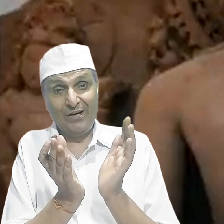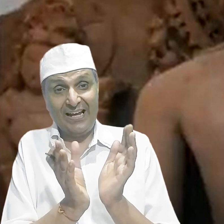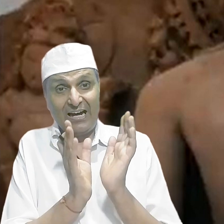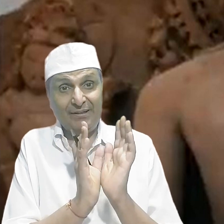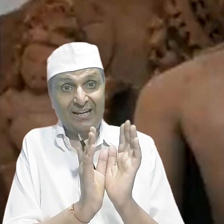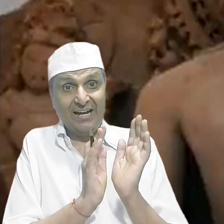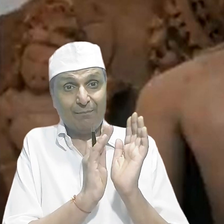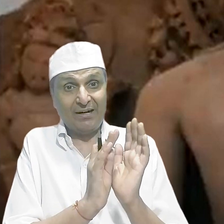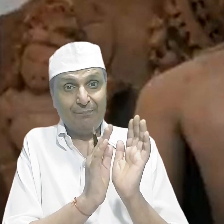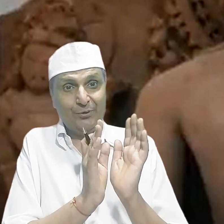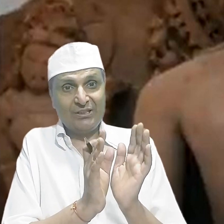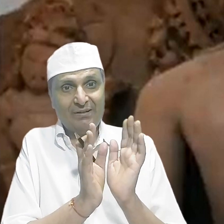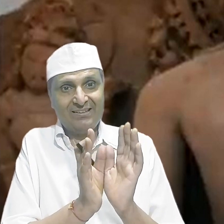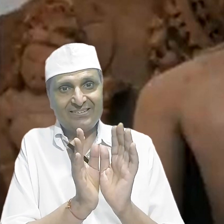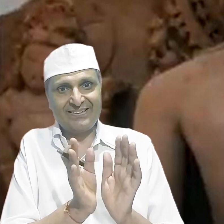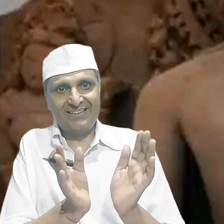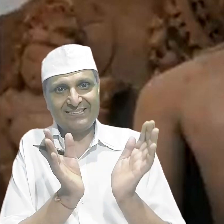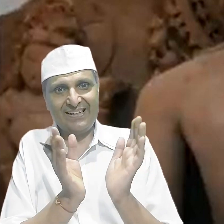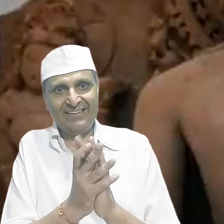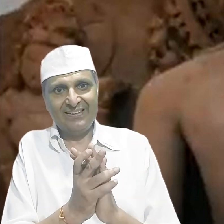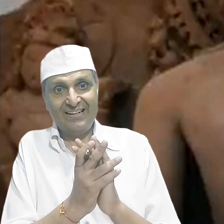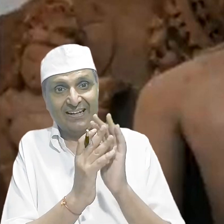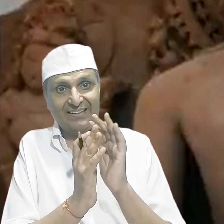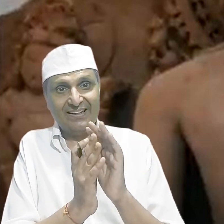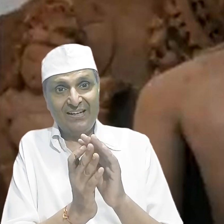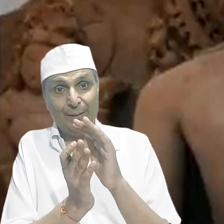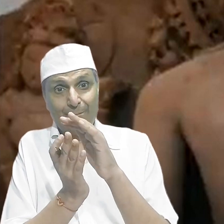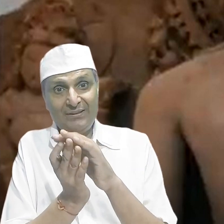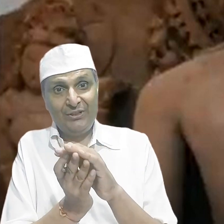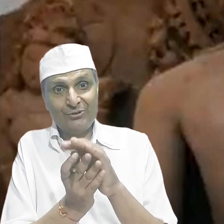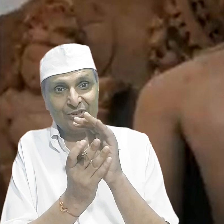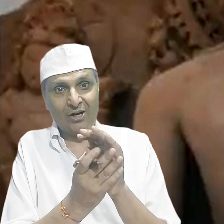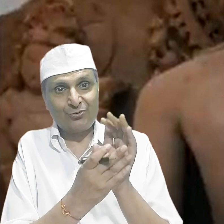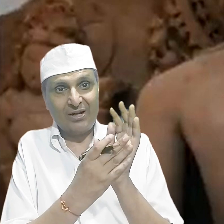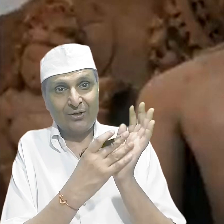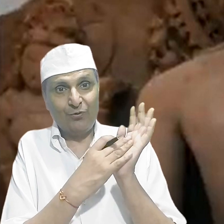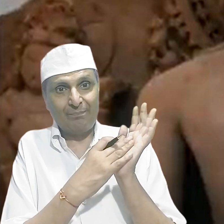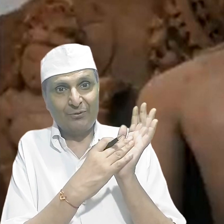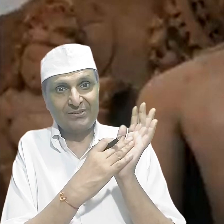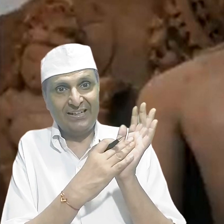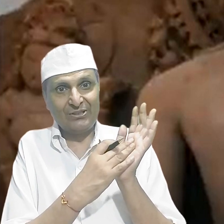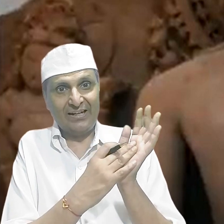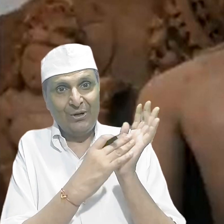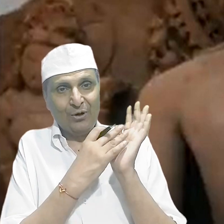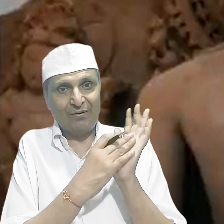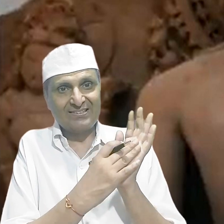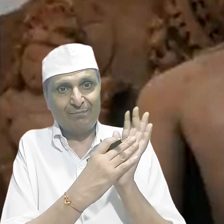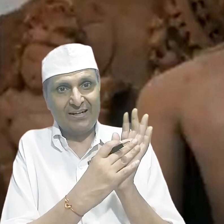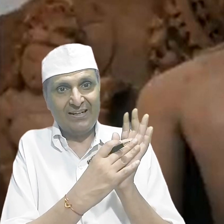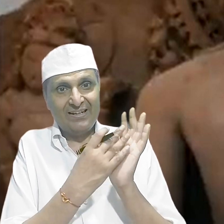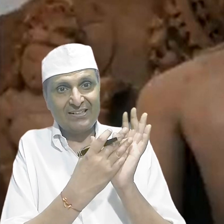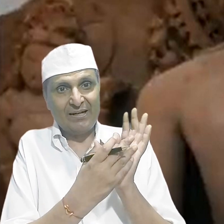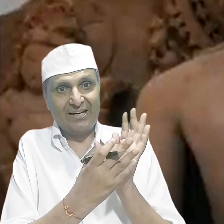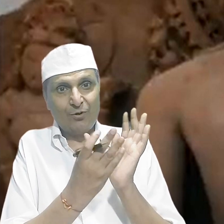कि यह हमारे YouTube चैनल को सबस्क्राइब और